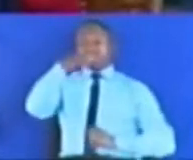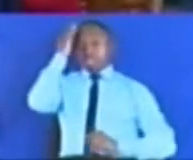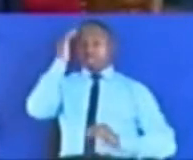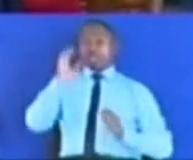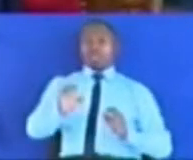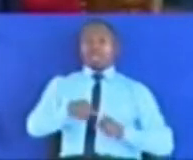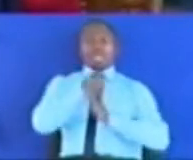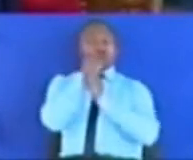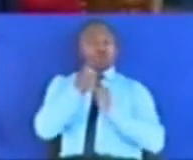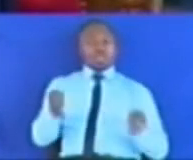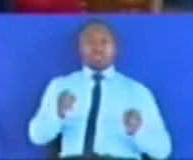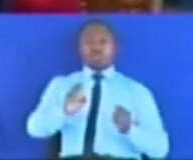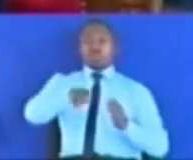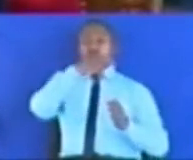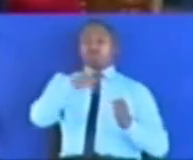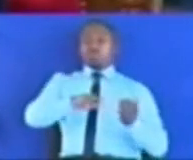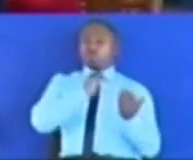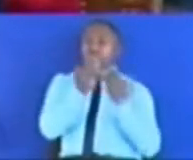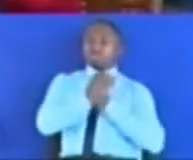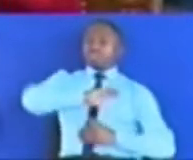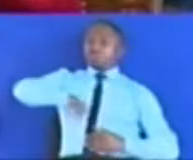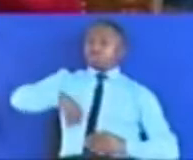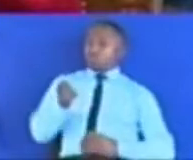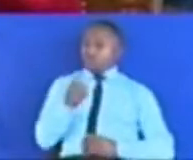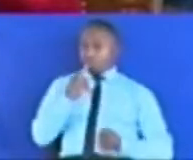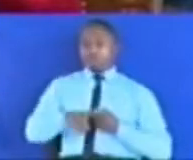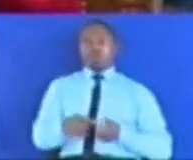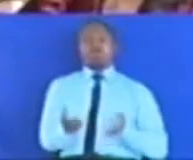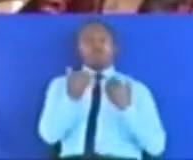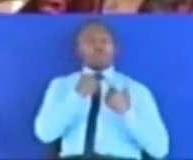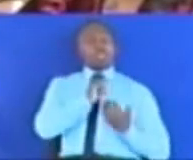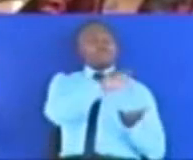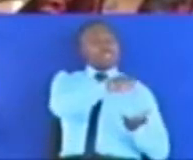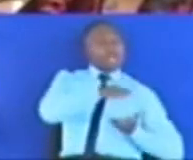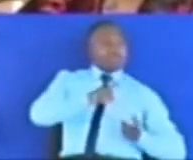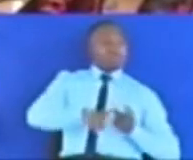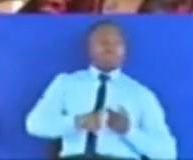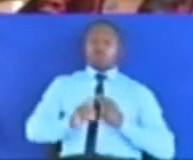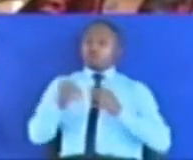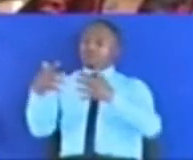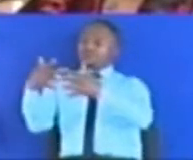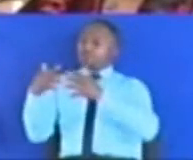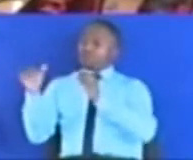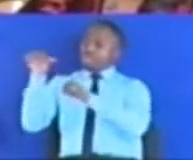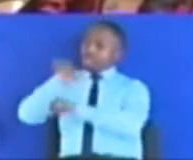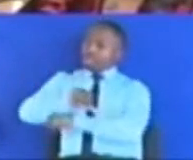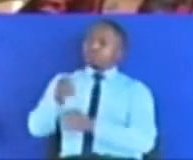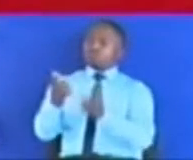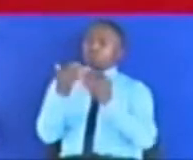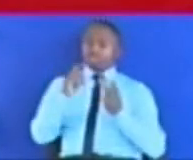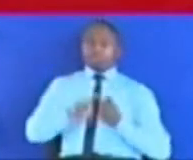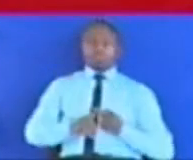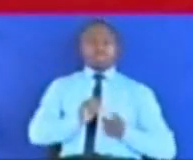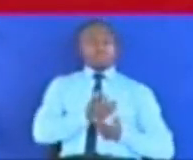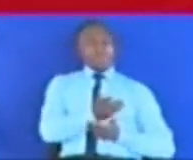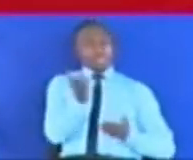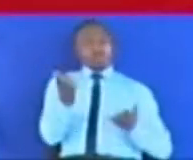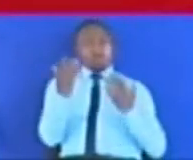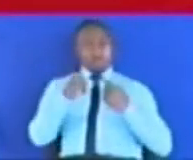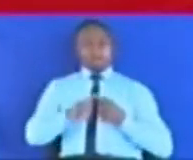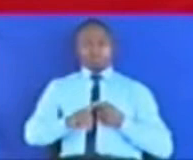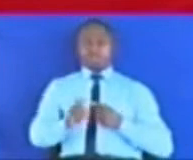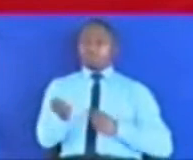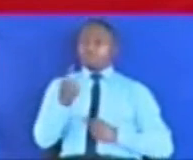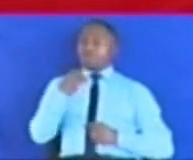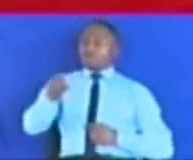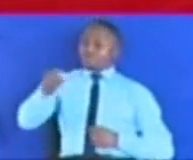haiwezi kushindwa kudhibiti wezi wa dawa. Tumeweza ufisadi, tumeweza uvuvi haramu, tumeweza hayo, tumeweza